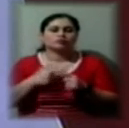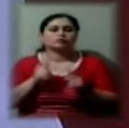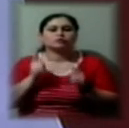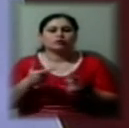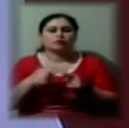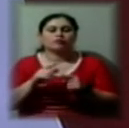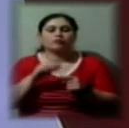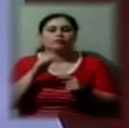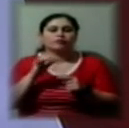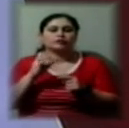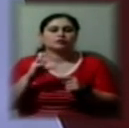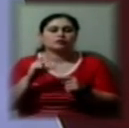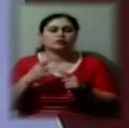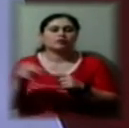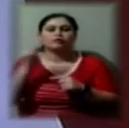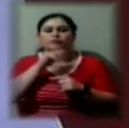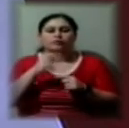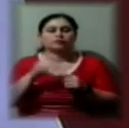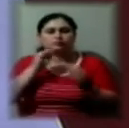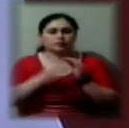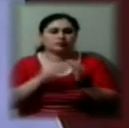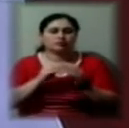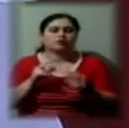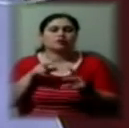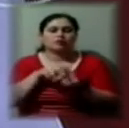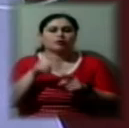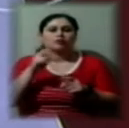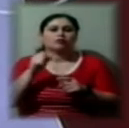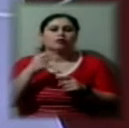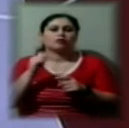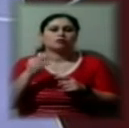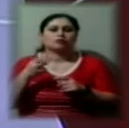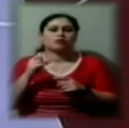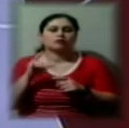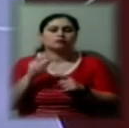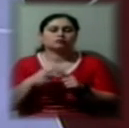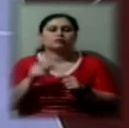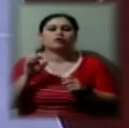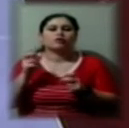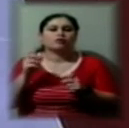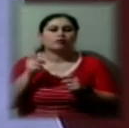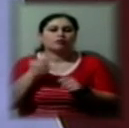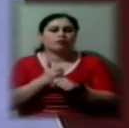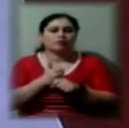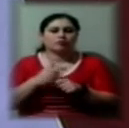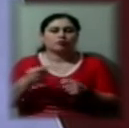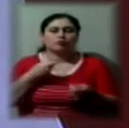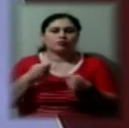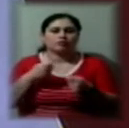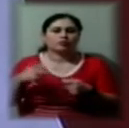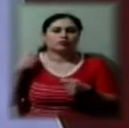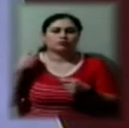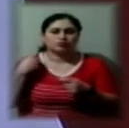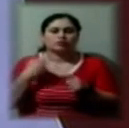його провини у прихованні нападу на Катерину Гандзюк. За словами заступника начальника головного управління Нацполіції у Херсонській області